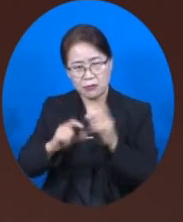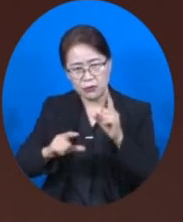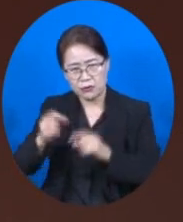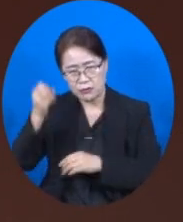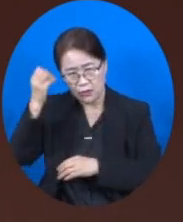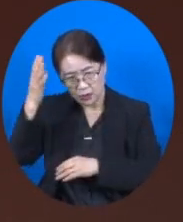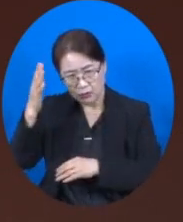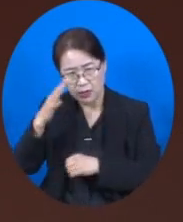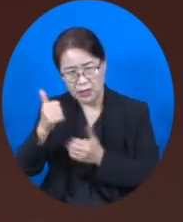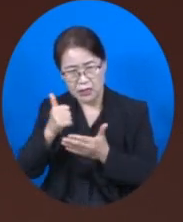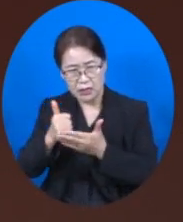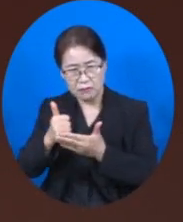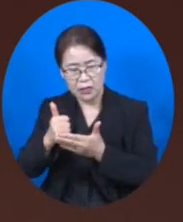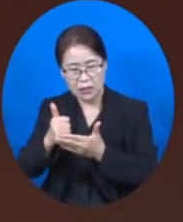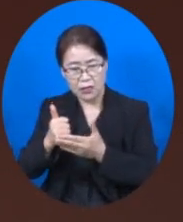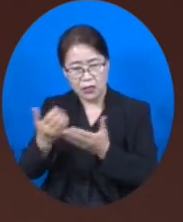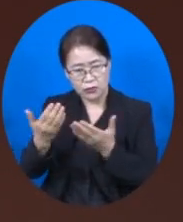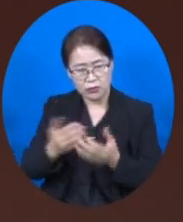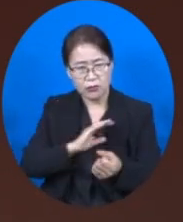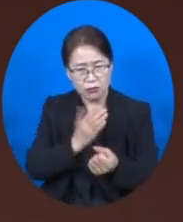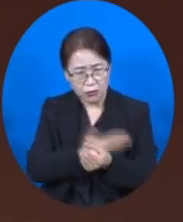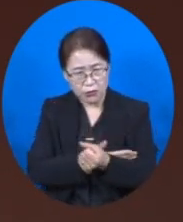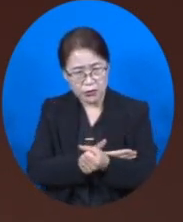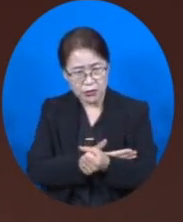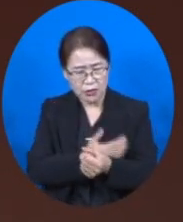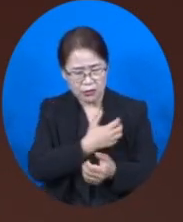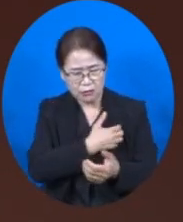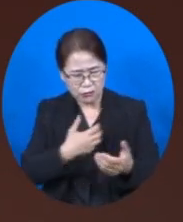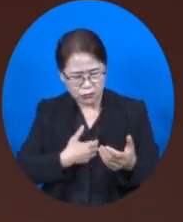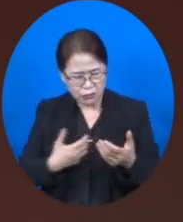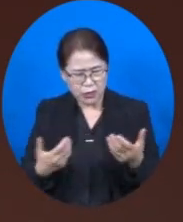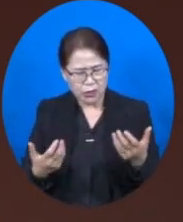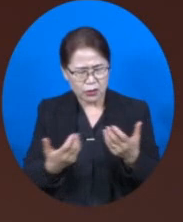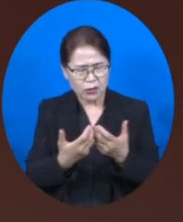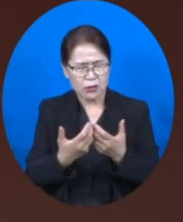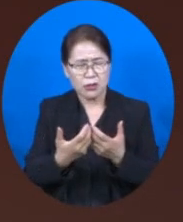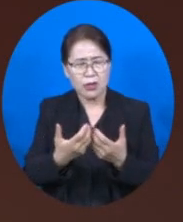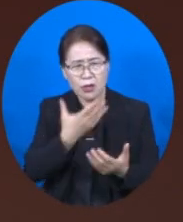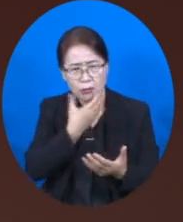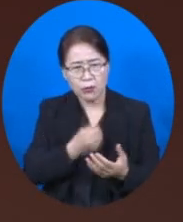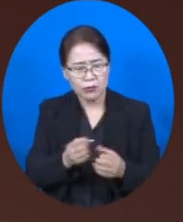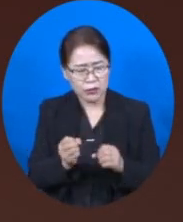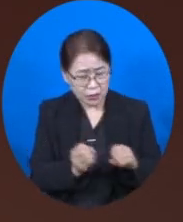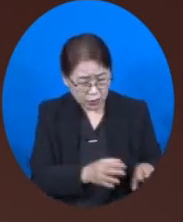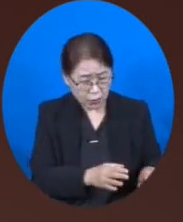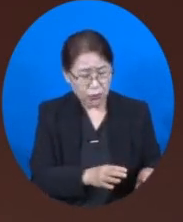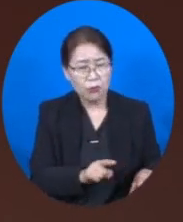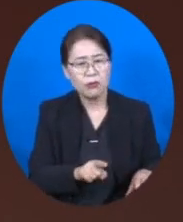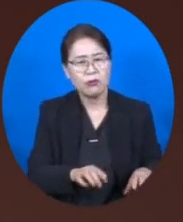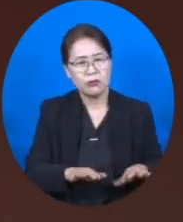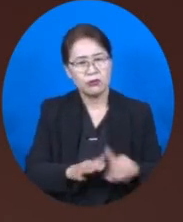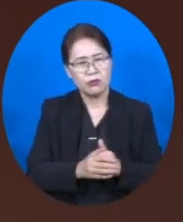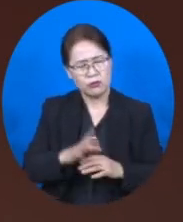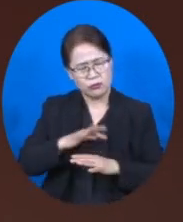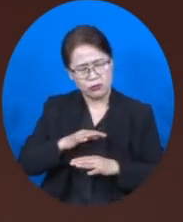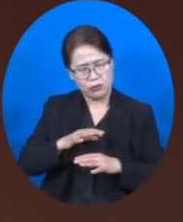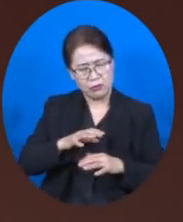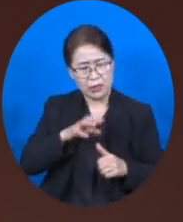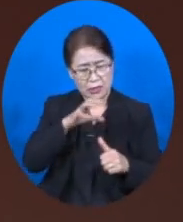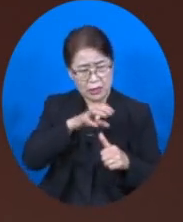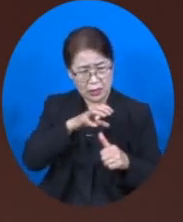하나님께서 주셨던 그 권세와 풍요로움의 축복을 잃어버리고 오늘도 두려움에